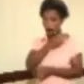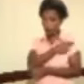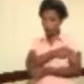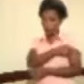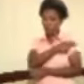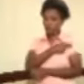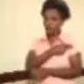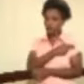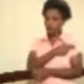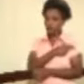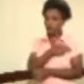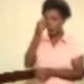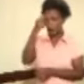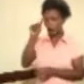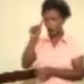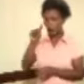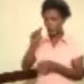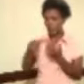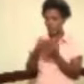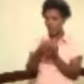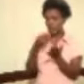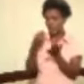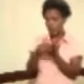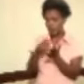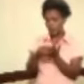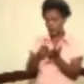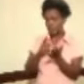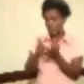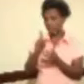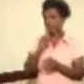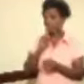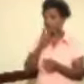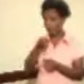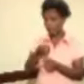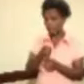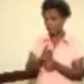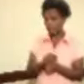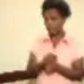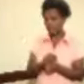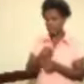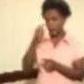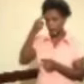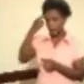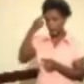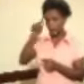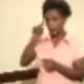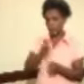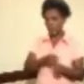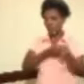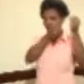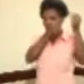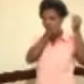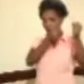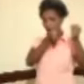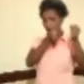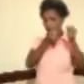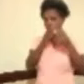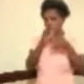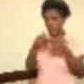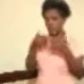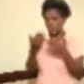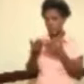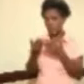fausse. La question des investissements, elle est vraie. Il faut me dire que, d'ailleurs, pouvoir investir dans trois